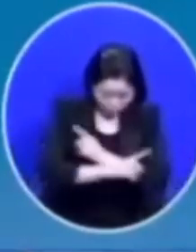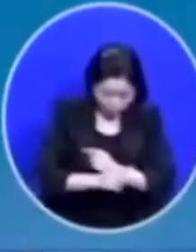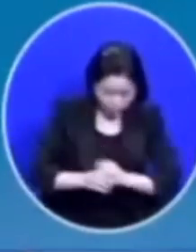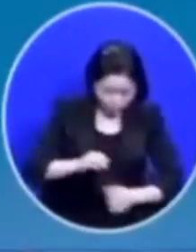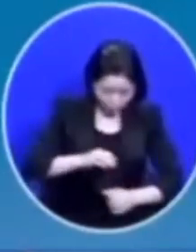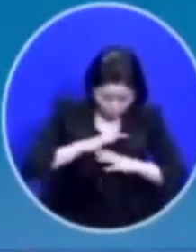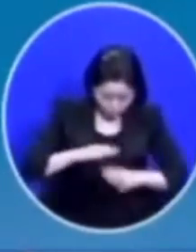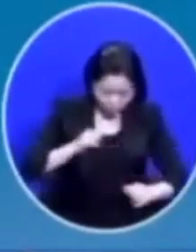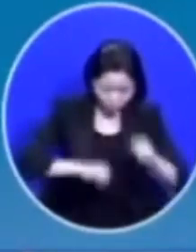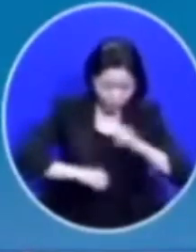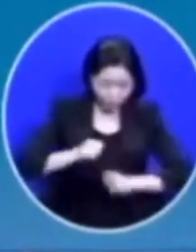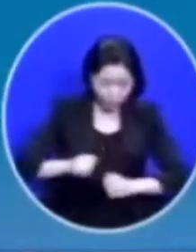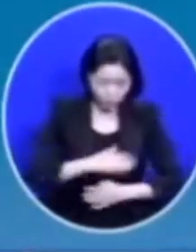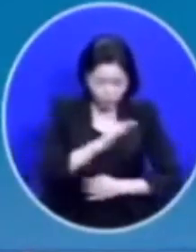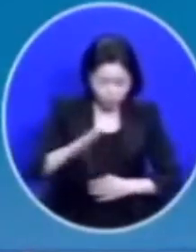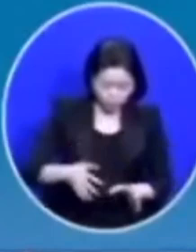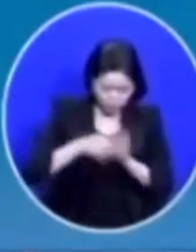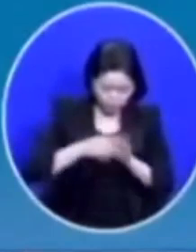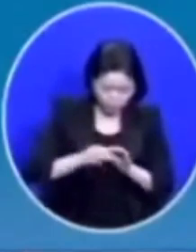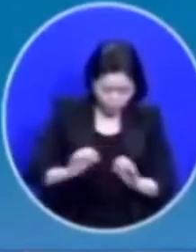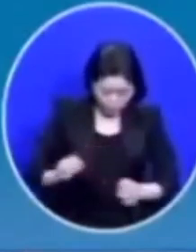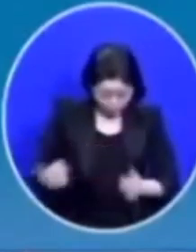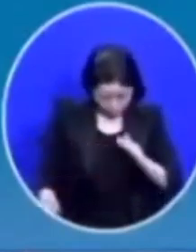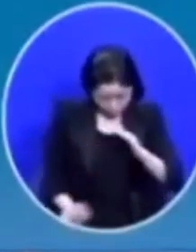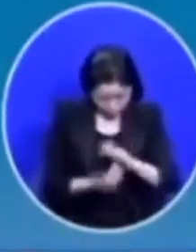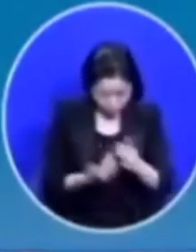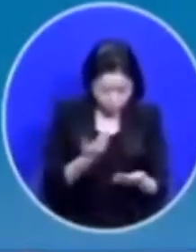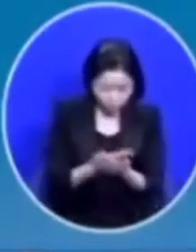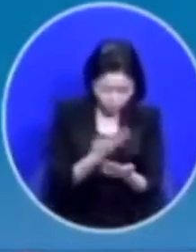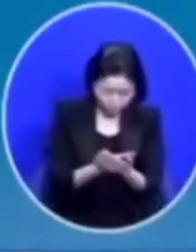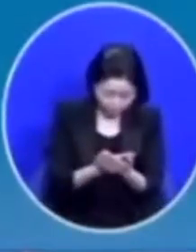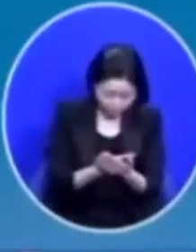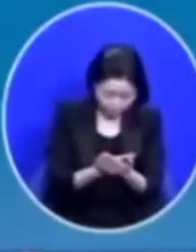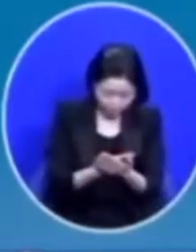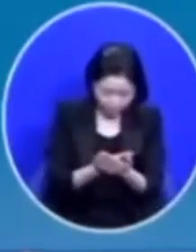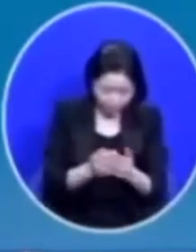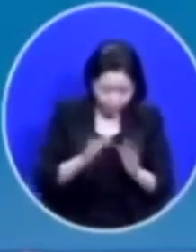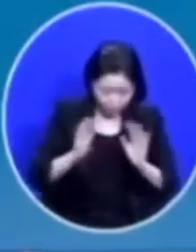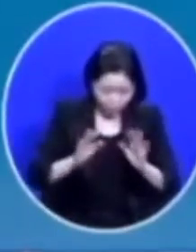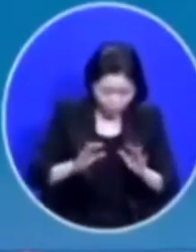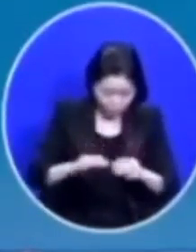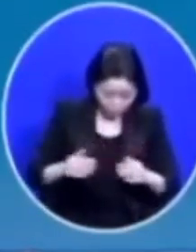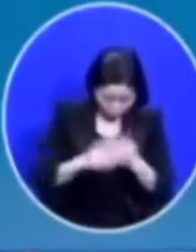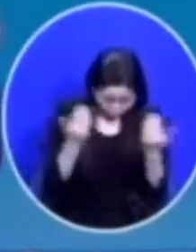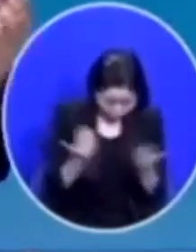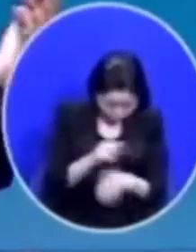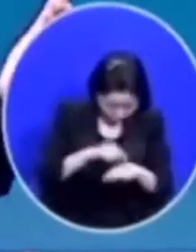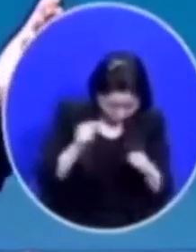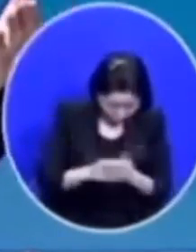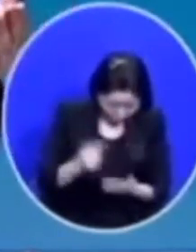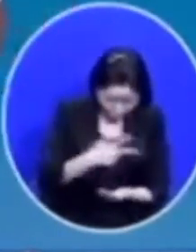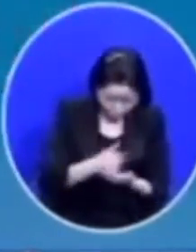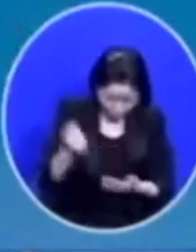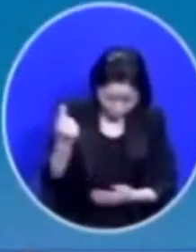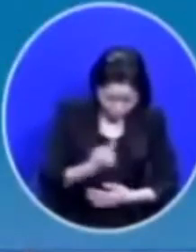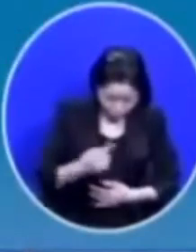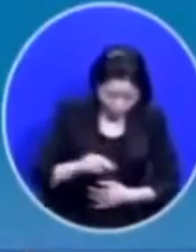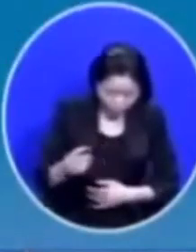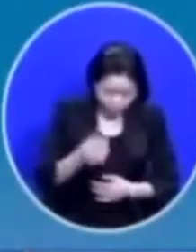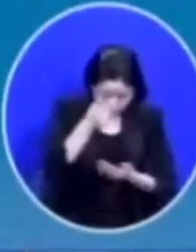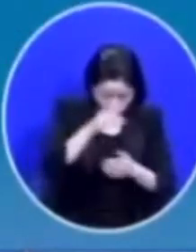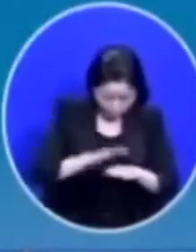역사를 저희들을 통하여 이루어 주시기를 원합니다 오늘도 전심으로 주님 께 나와 예배하는 성도들을